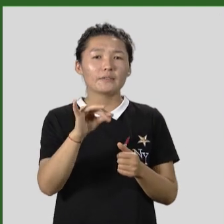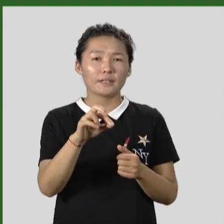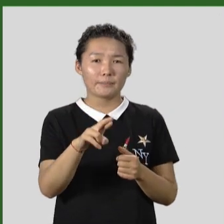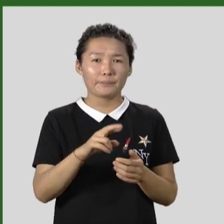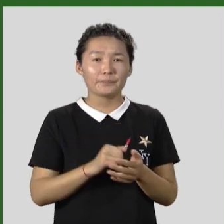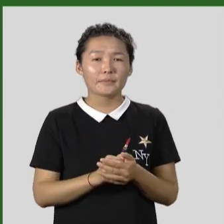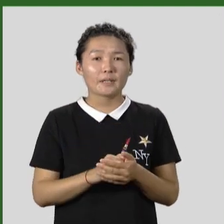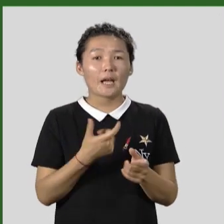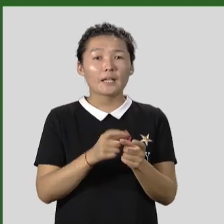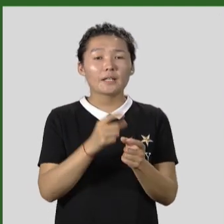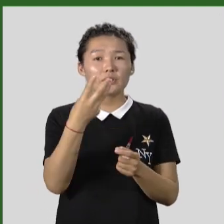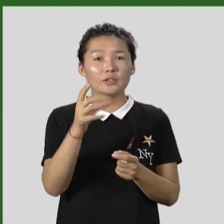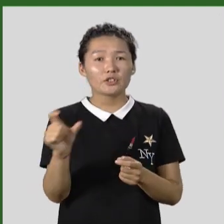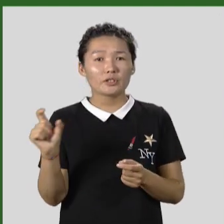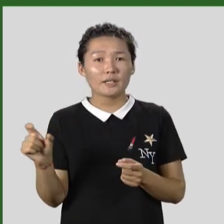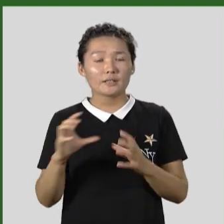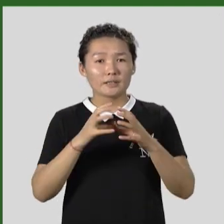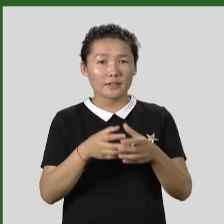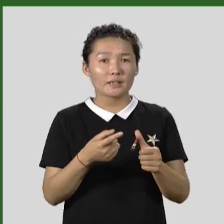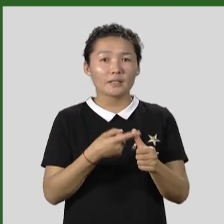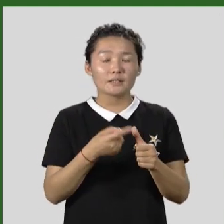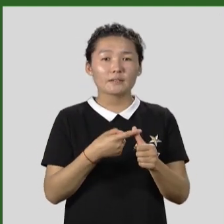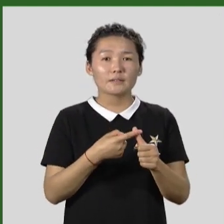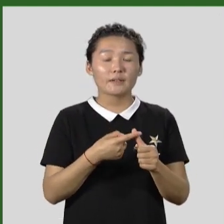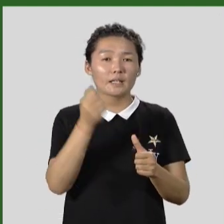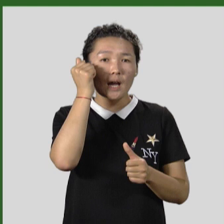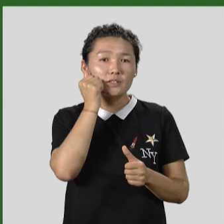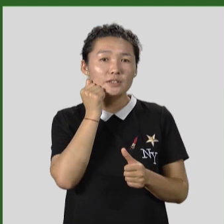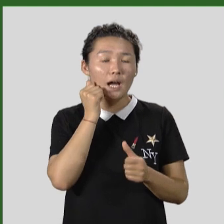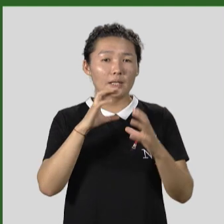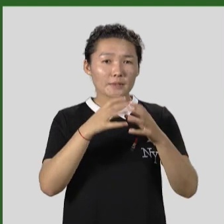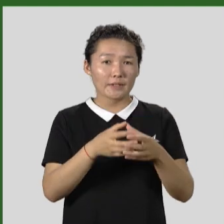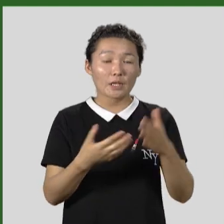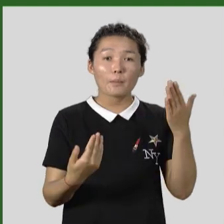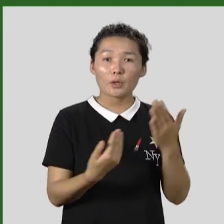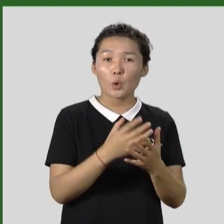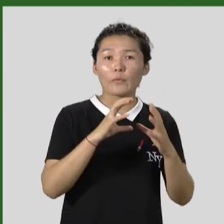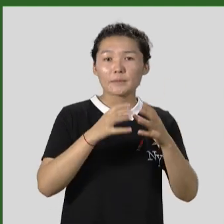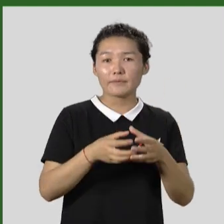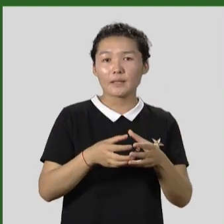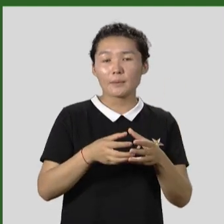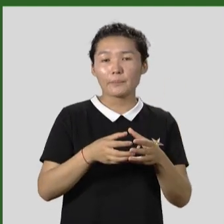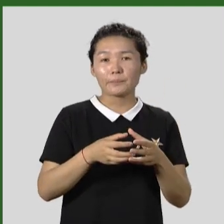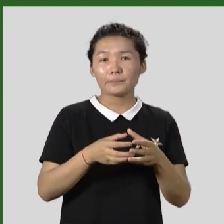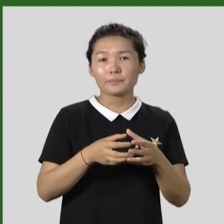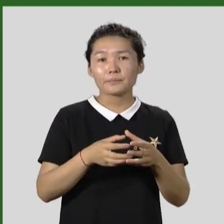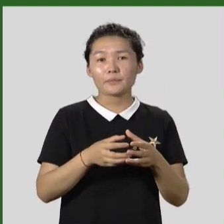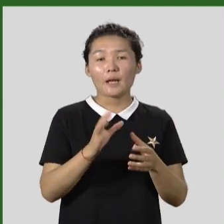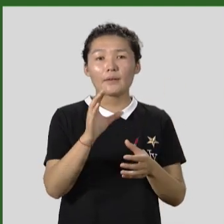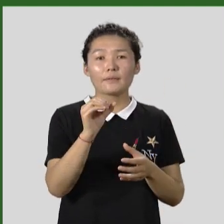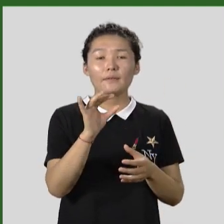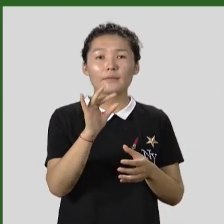света стали называть Старым Светом. Новым Светом Америка Веспуччи